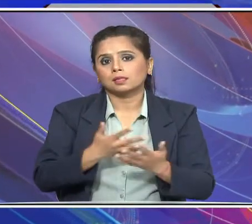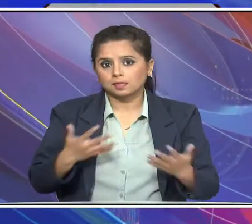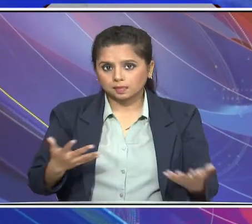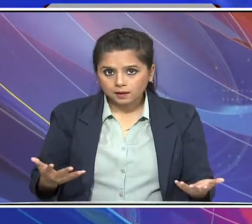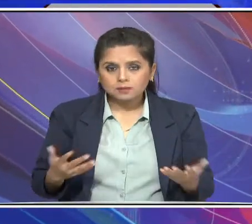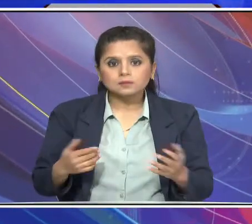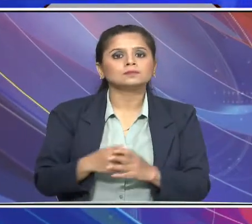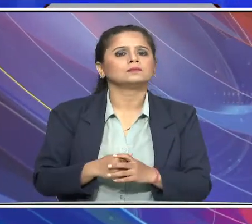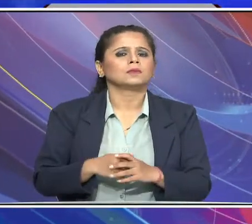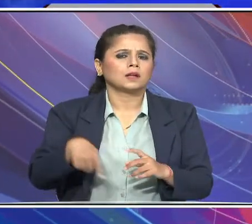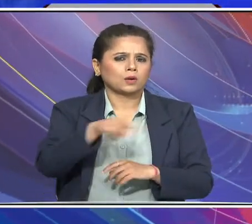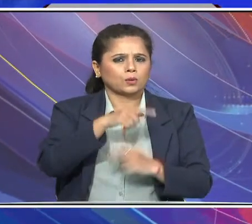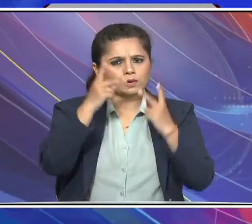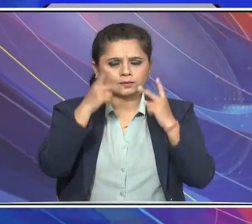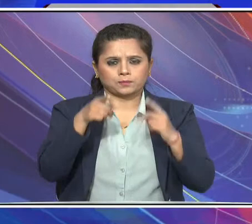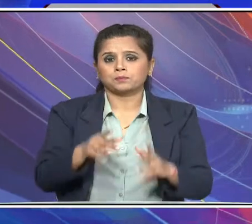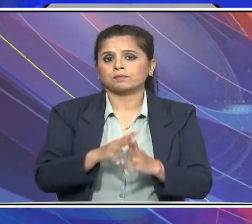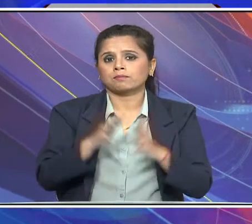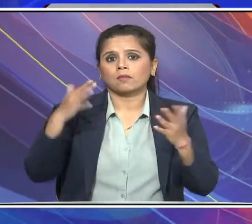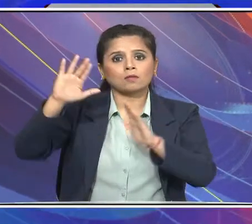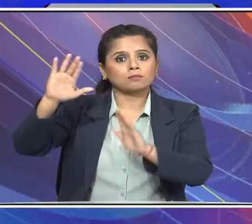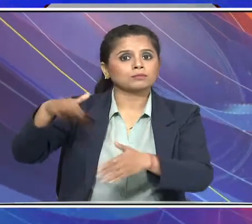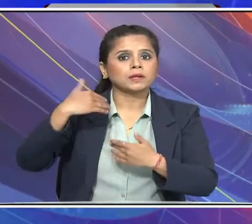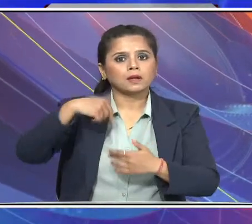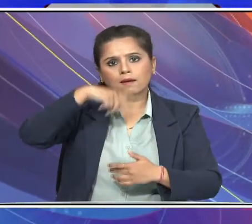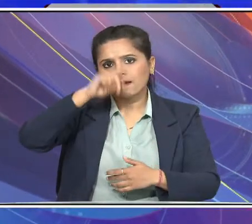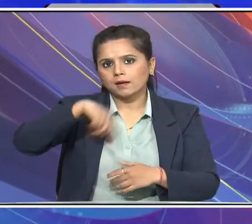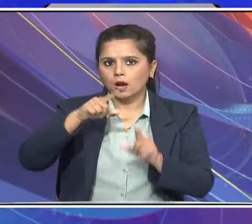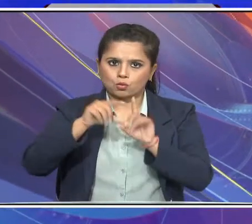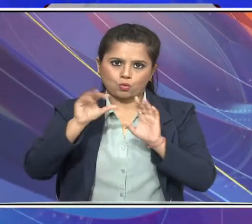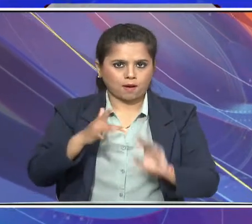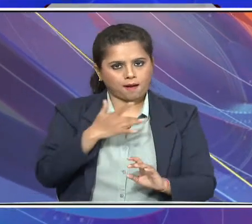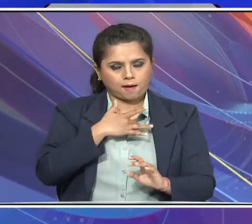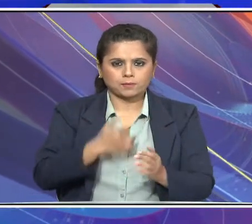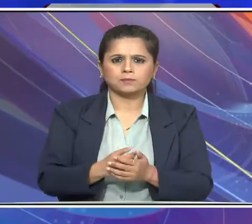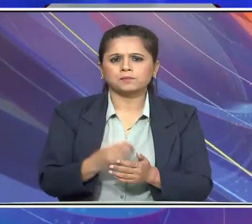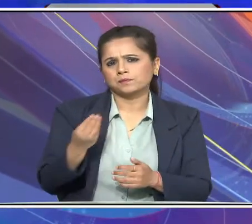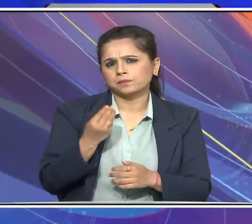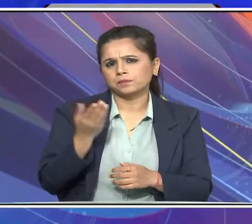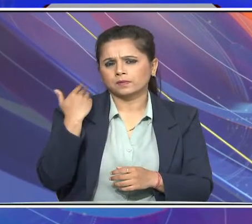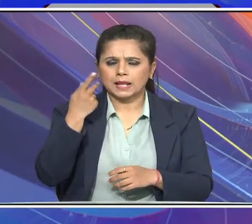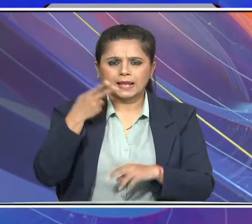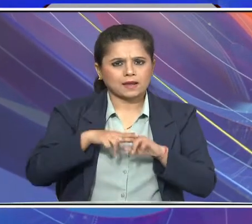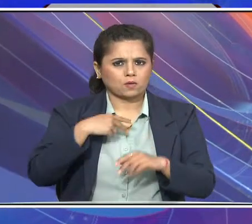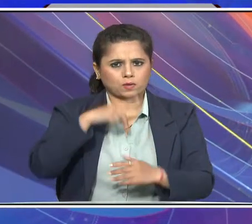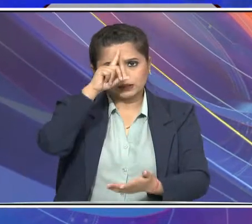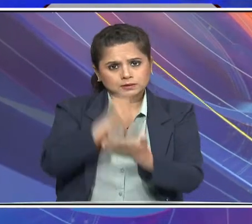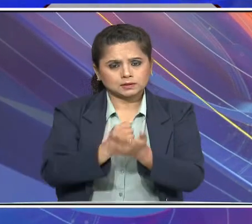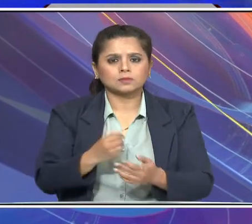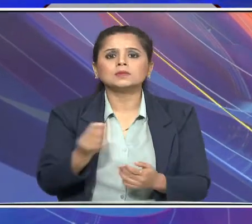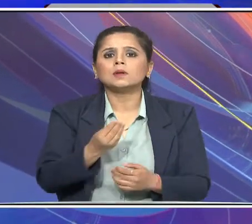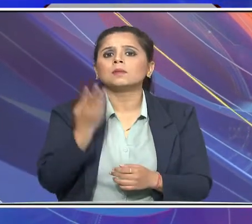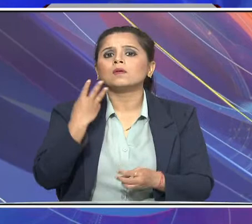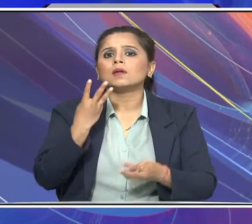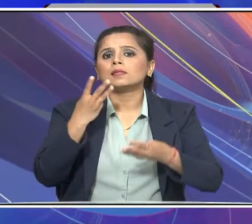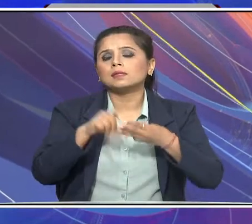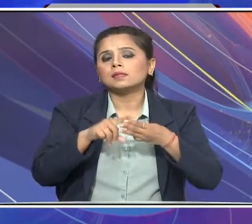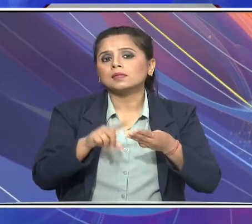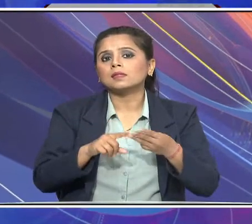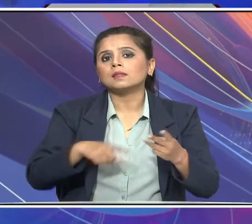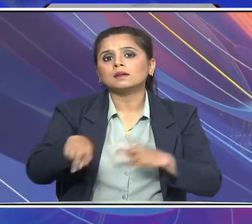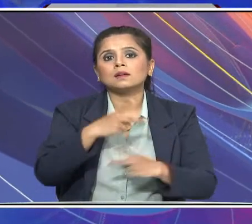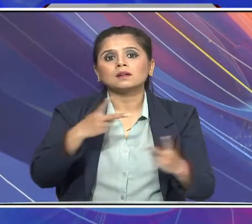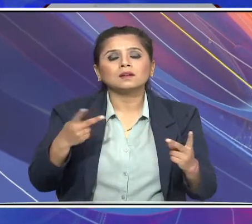एक देखा जाता है बहुत बड़ा आयत भारत करता है अभी पिछले कुछ निर्णय अगर मैं कहूं तो पहले तीन बार ट्रक पार्क